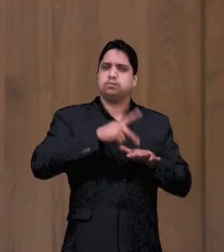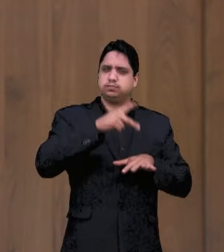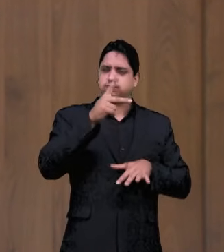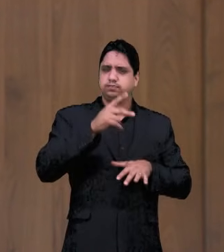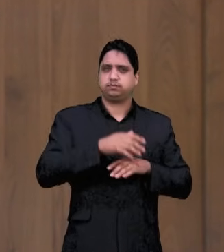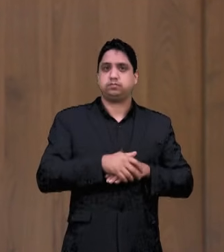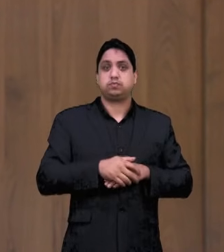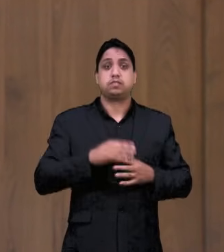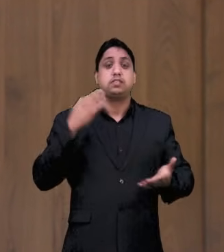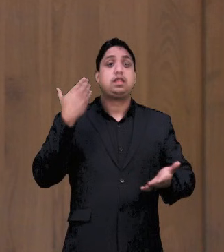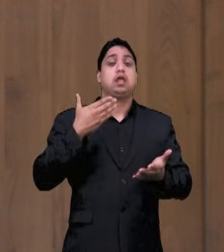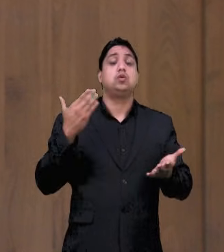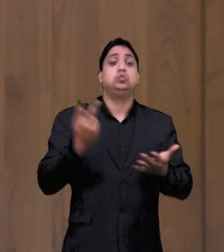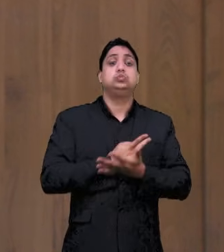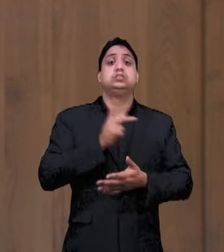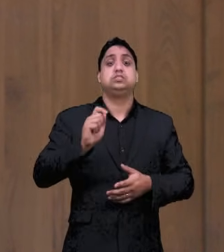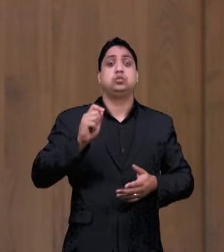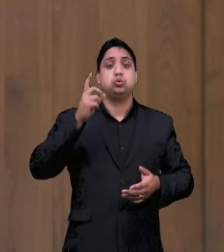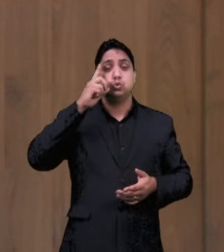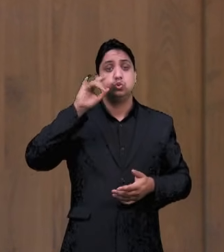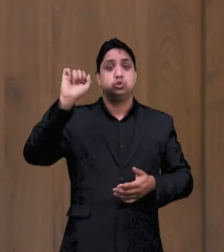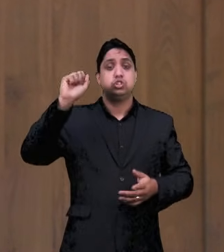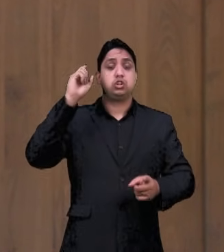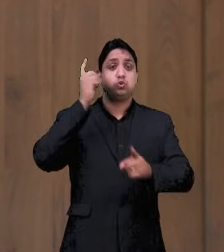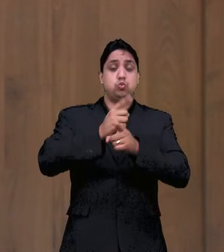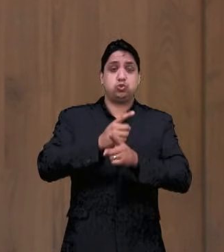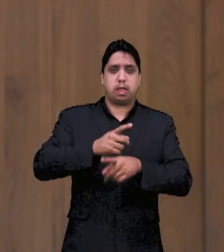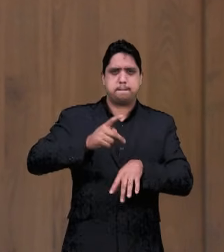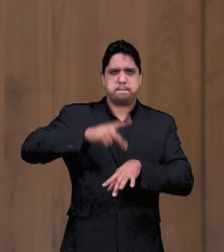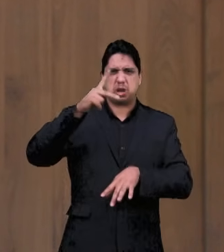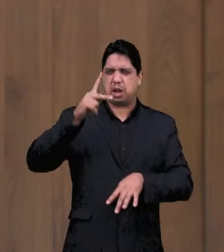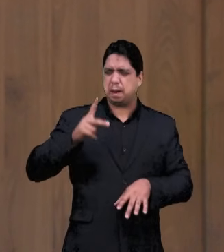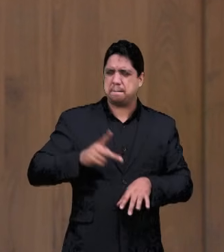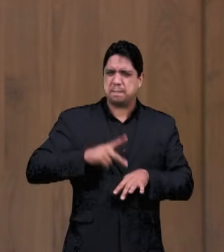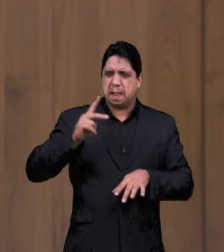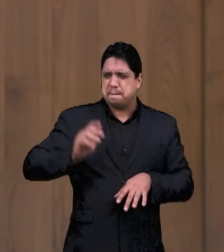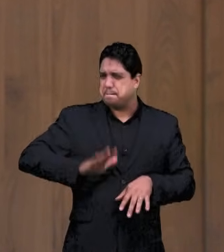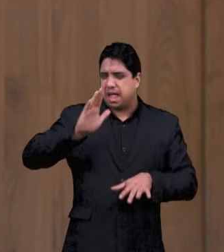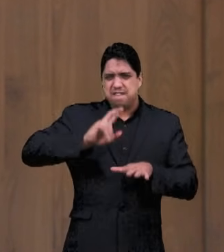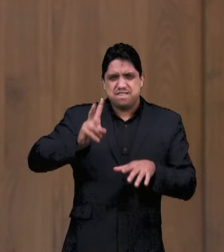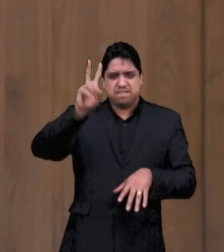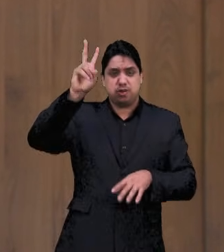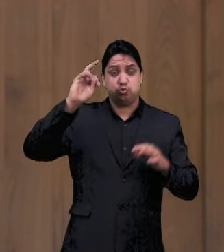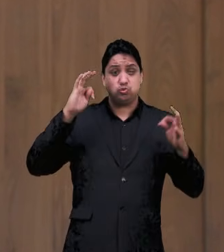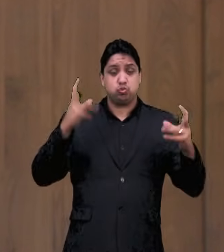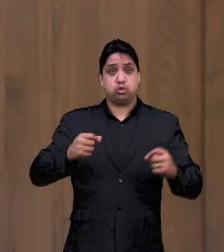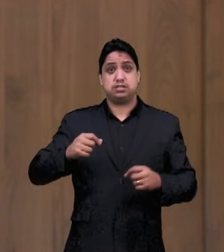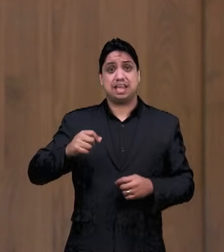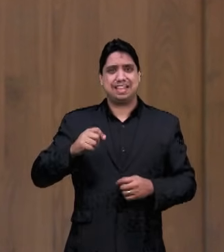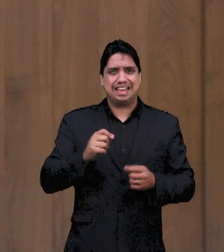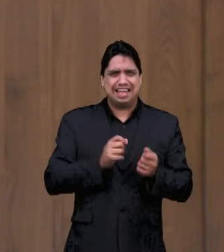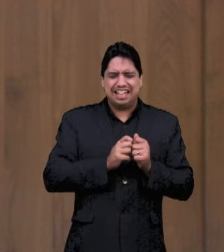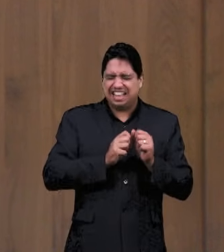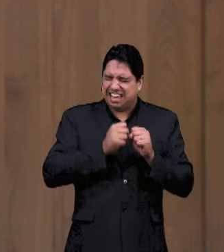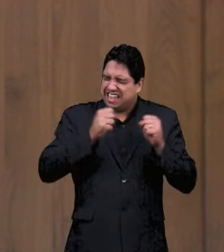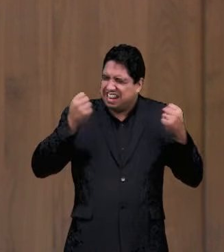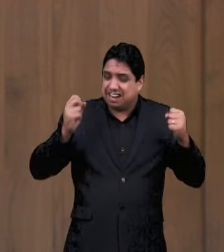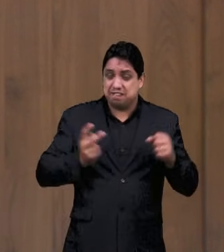bonnes perles. Un jour, il a trouvé la perle la plus précieuse de tous, la perle de grand